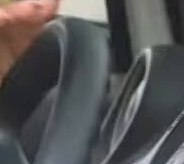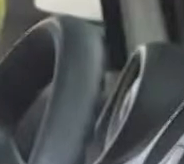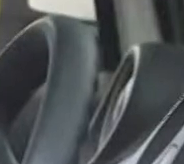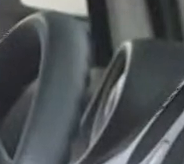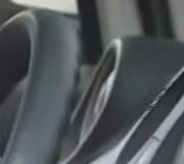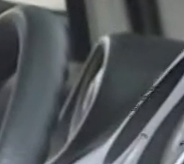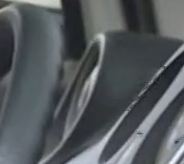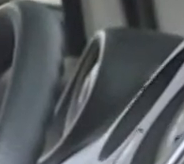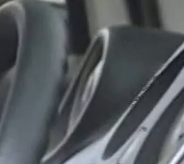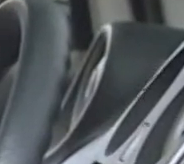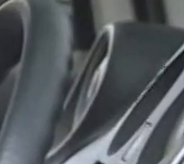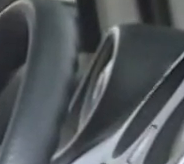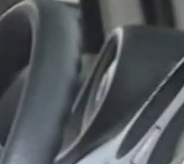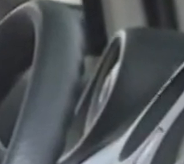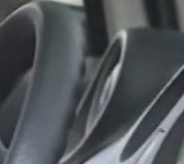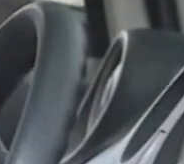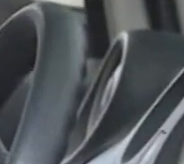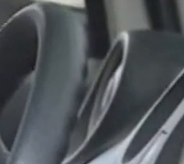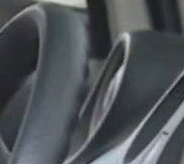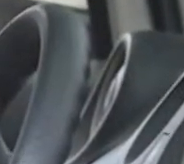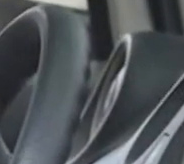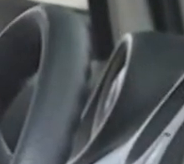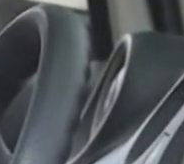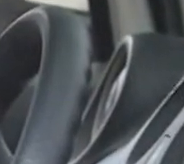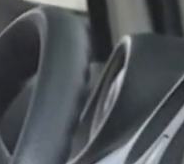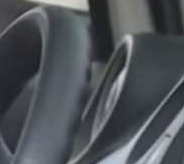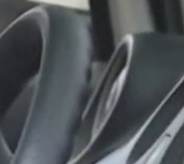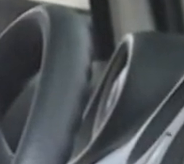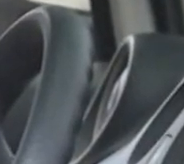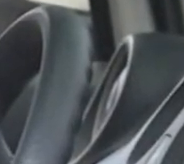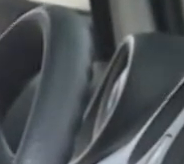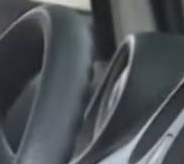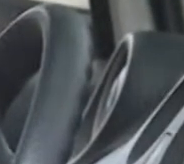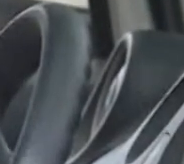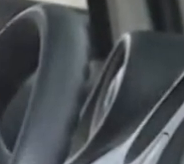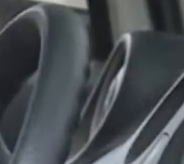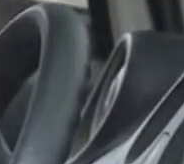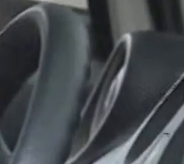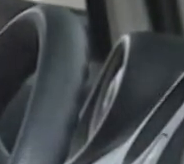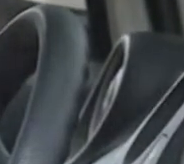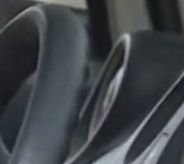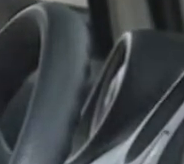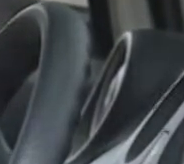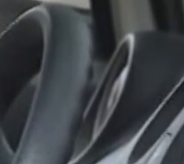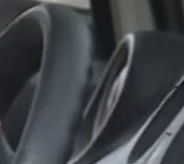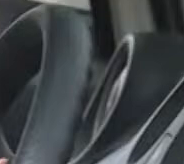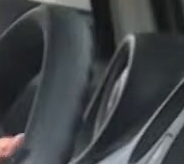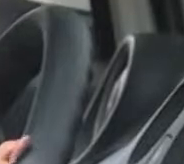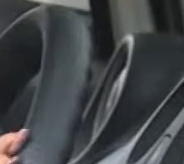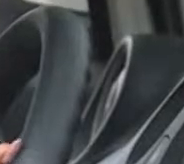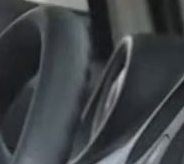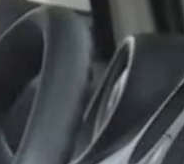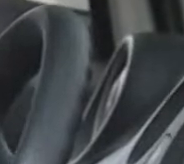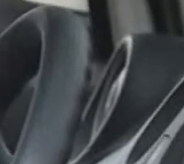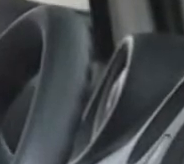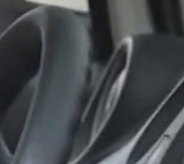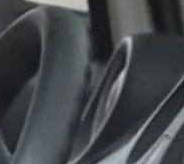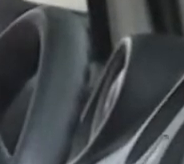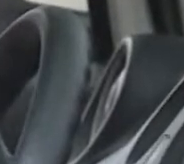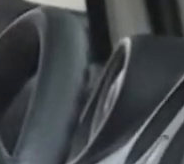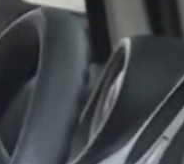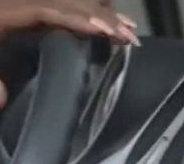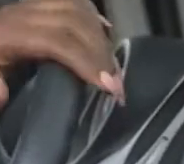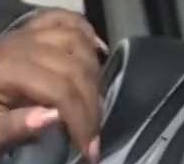403-2353. Kisha unekile account number ya Nissan Note ni Note. N-O-T-E. Number amba unapenda, labda unapenda 100, labda